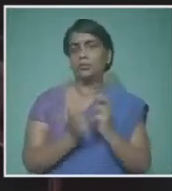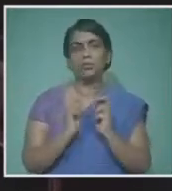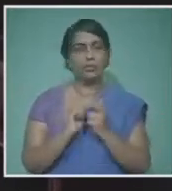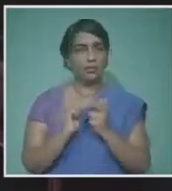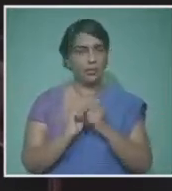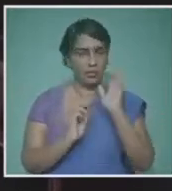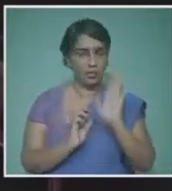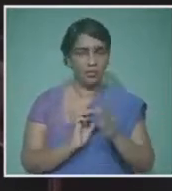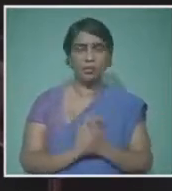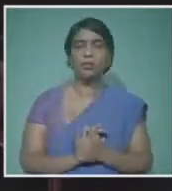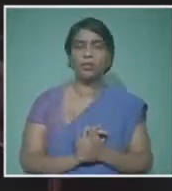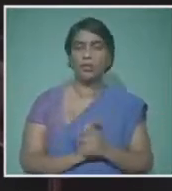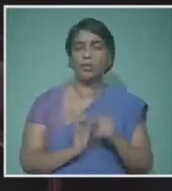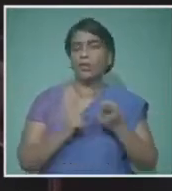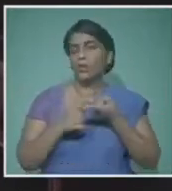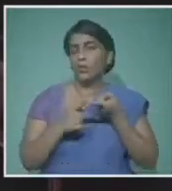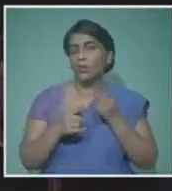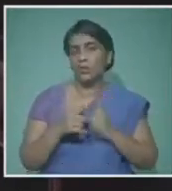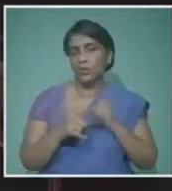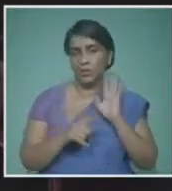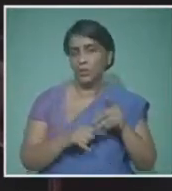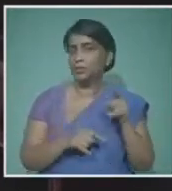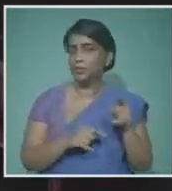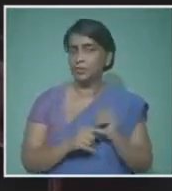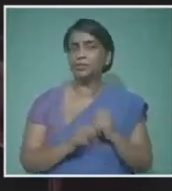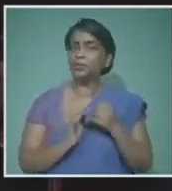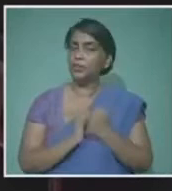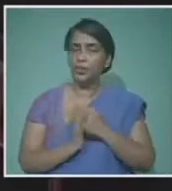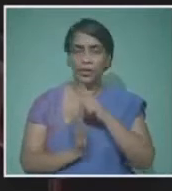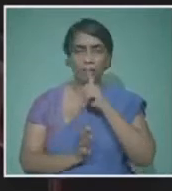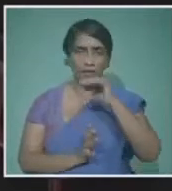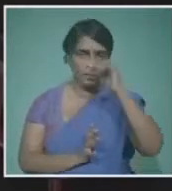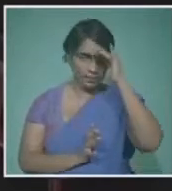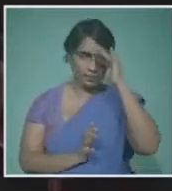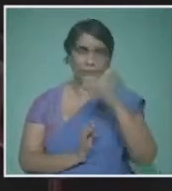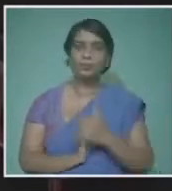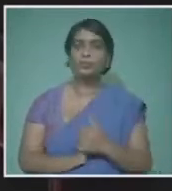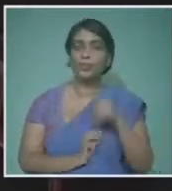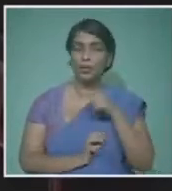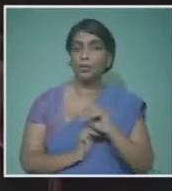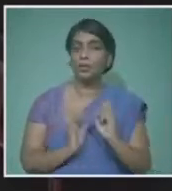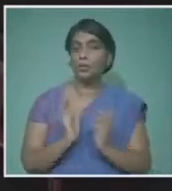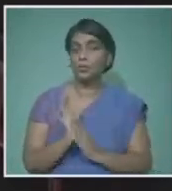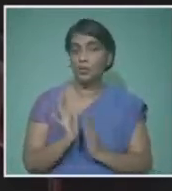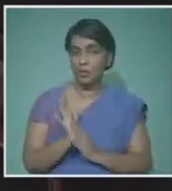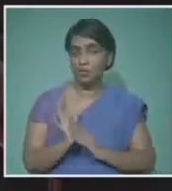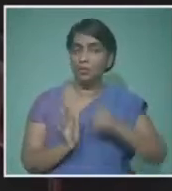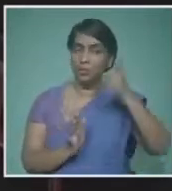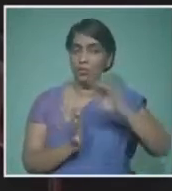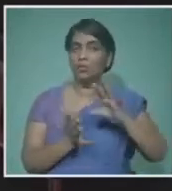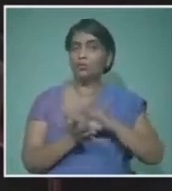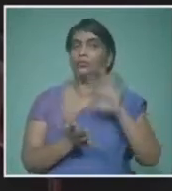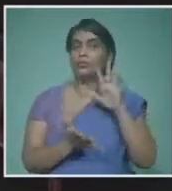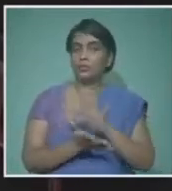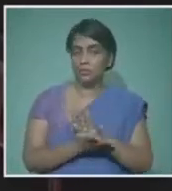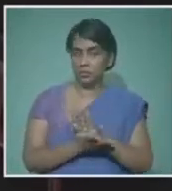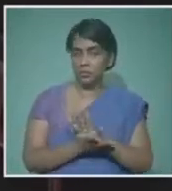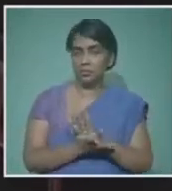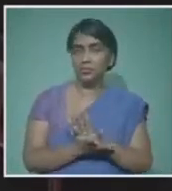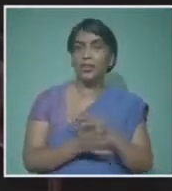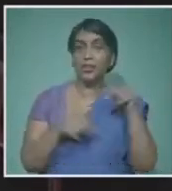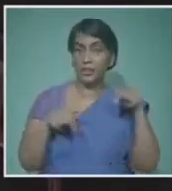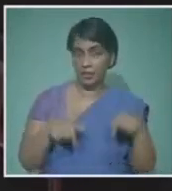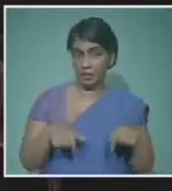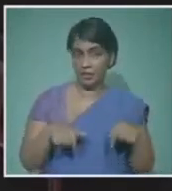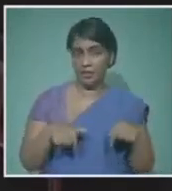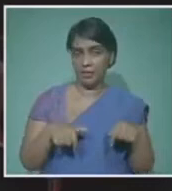තිබුණා. නිදසුණක් ලෙස ගරු කතානායකතුමනි මෙම කොමිෂන් සභාවේ නිර්දේශ කළා තිබුණා